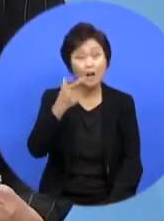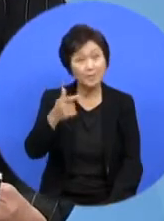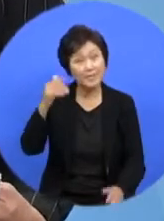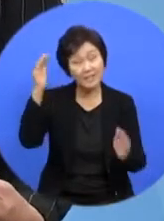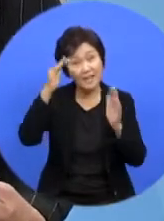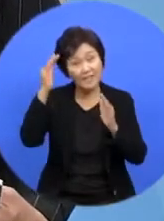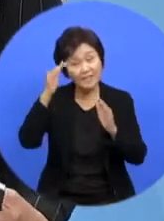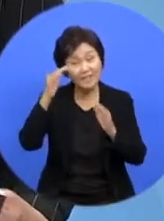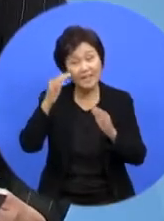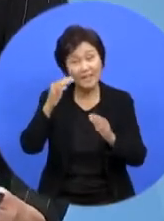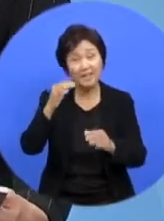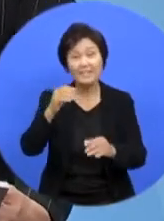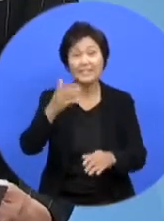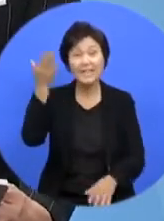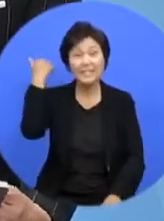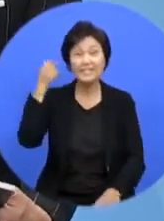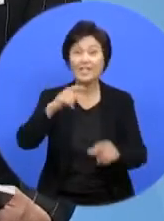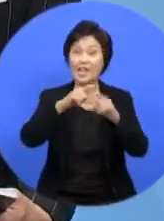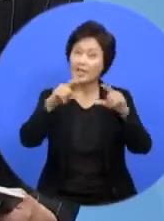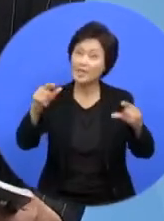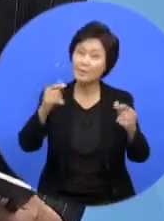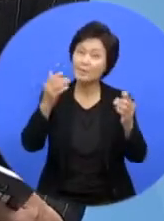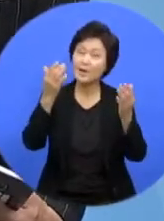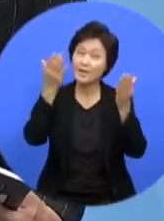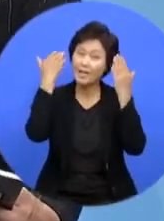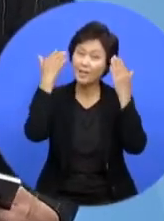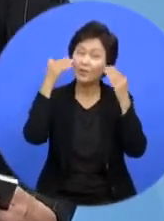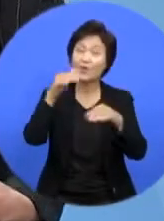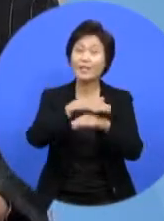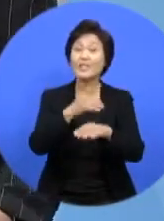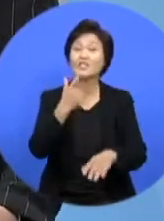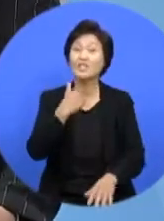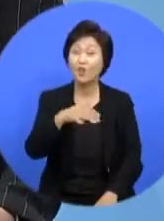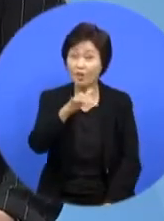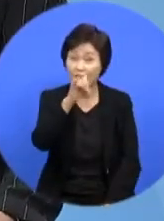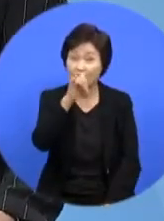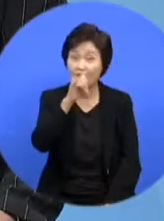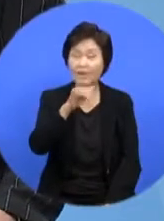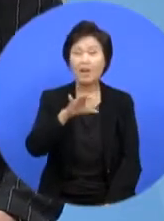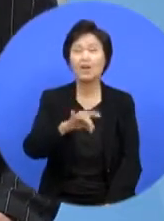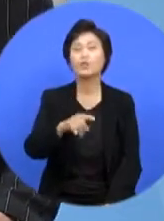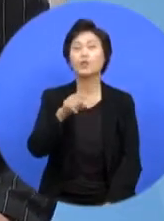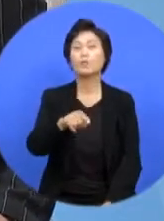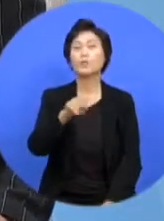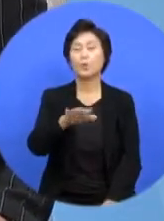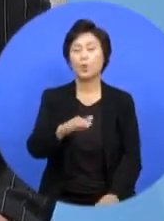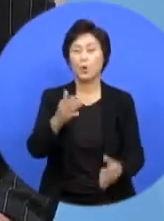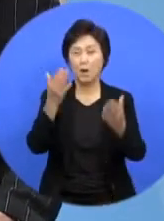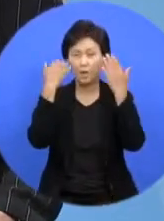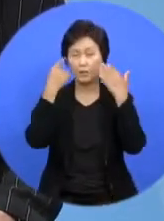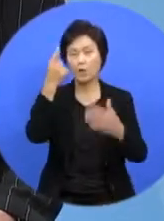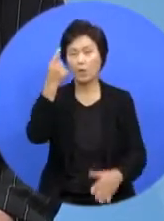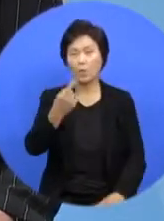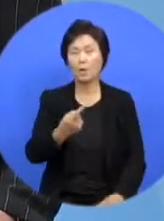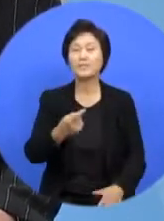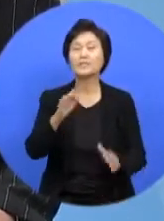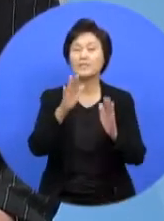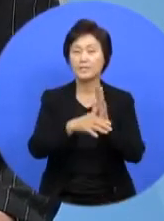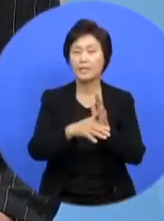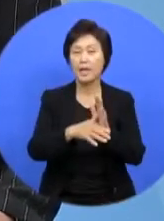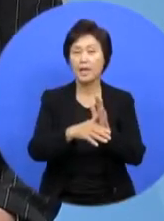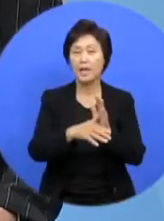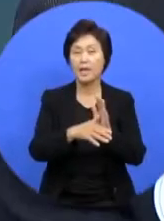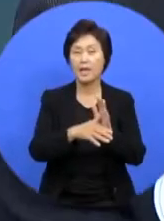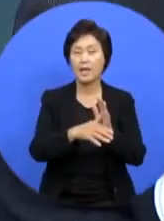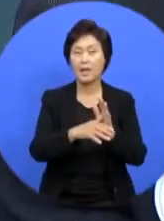좀 다녀봤죠? 네, 저. 그 처음에 이 학교 와서 규제도 좀 있을 거 아니에요, 사실은. 네. 좀 힘들지